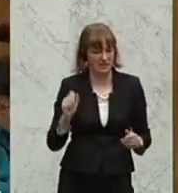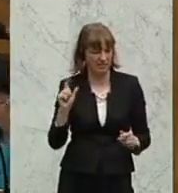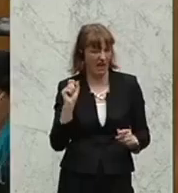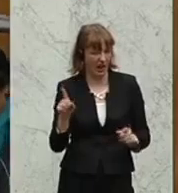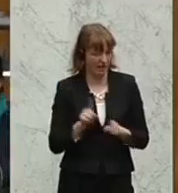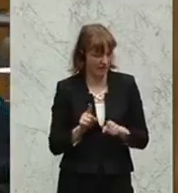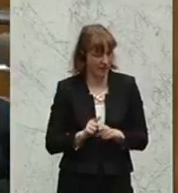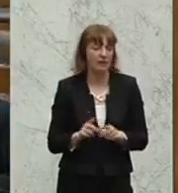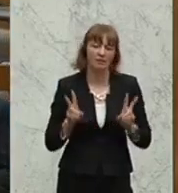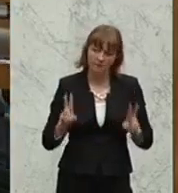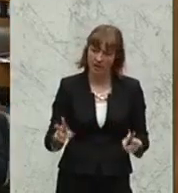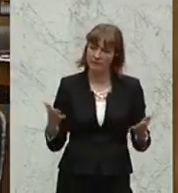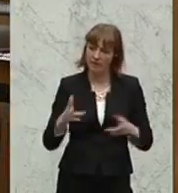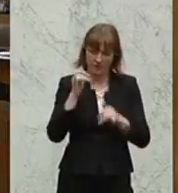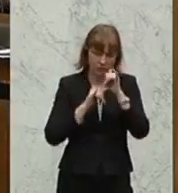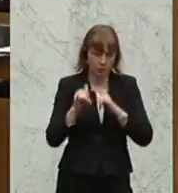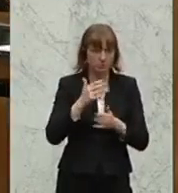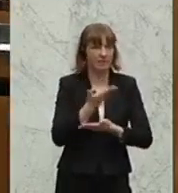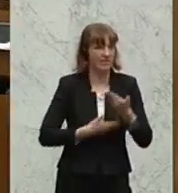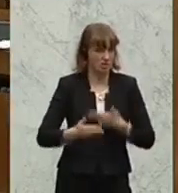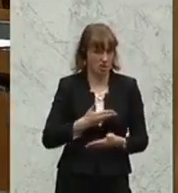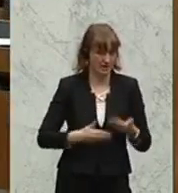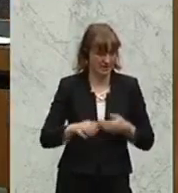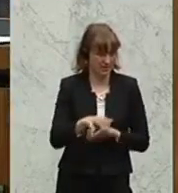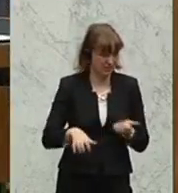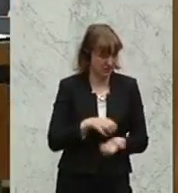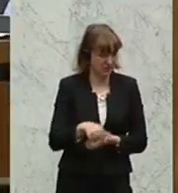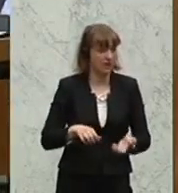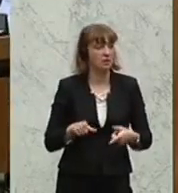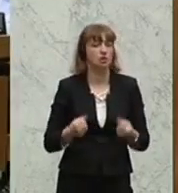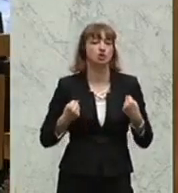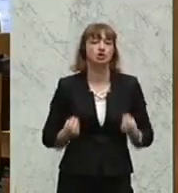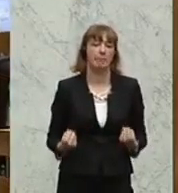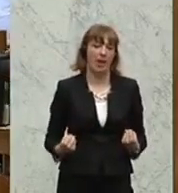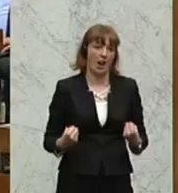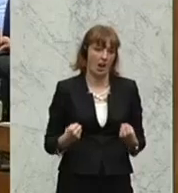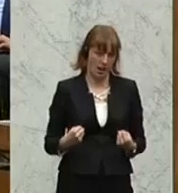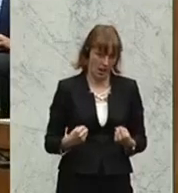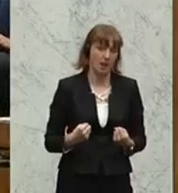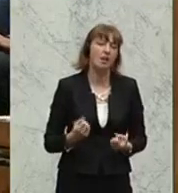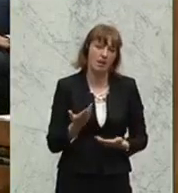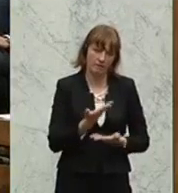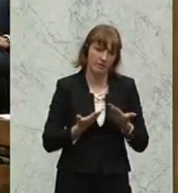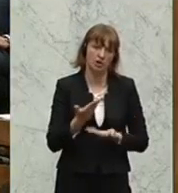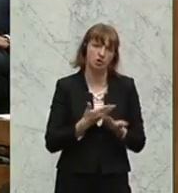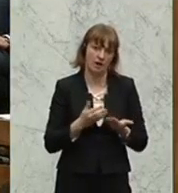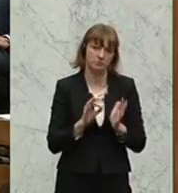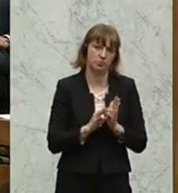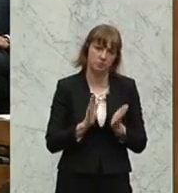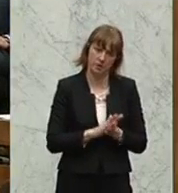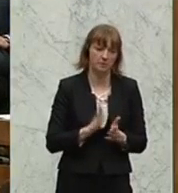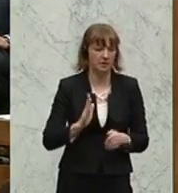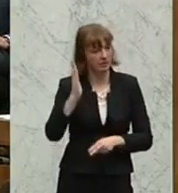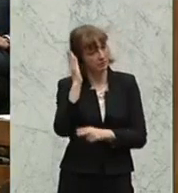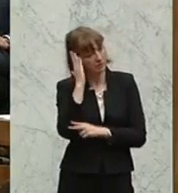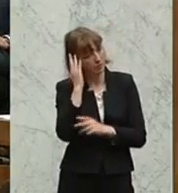widerlegt. Jetzt komme ich aber zurück zu den Signalen, die Sie von ÖVP und SPÖ an die